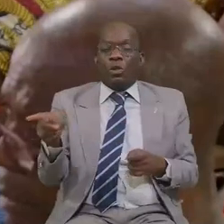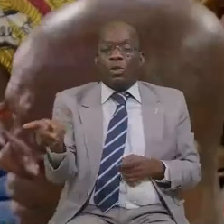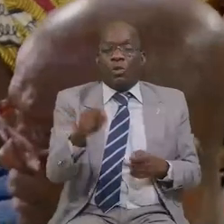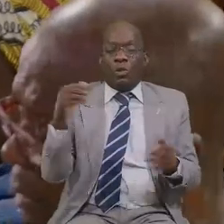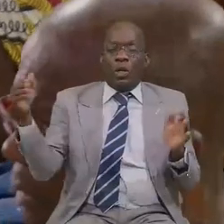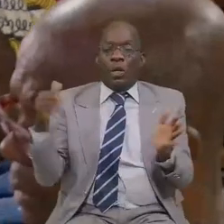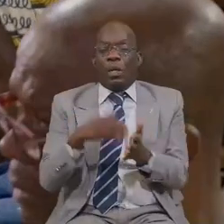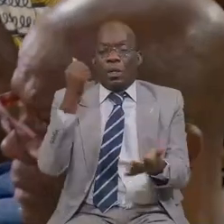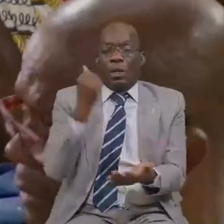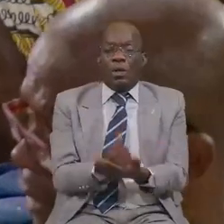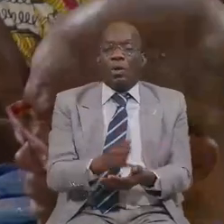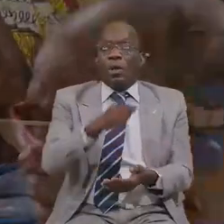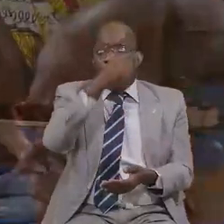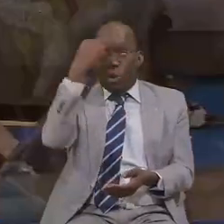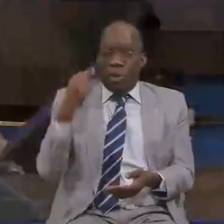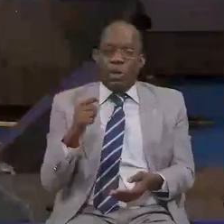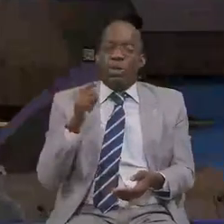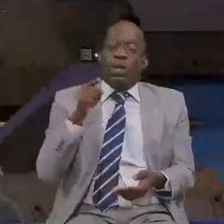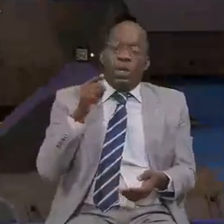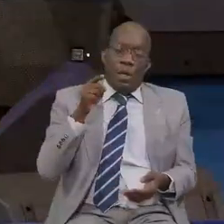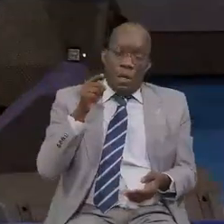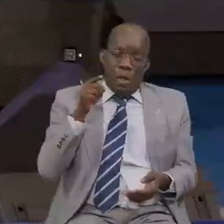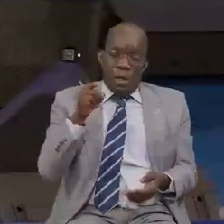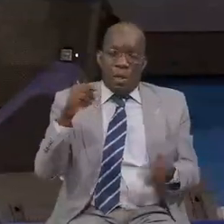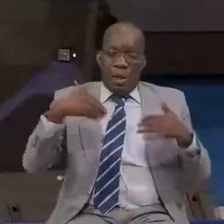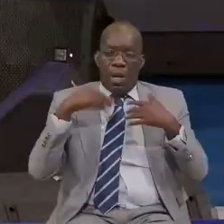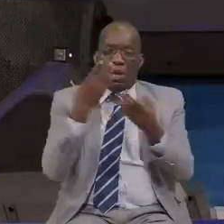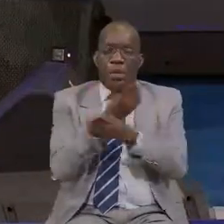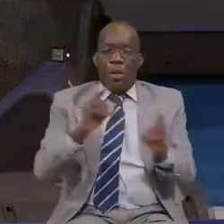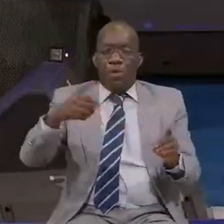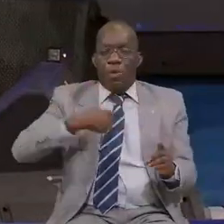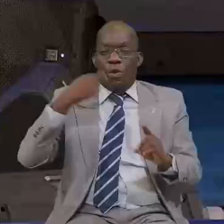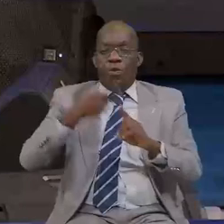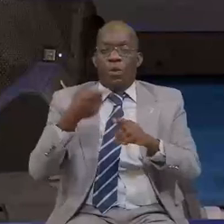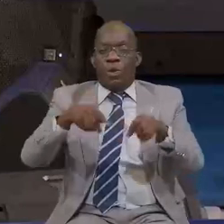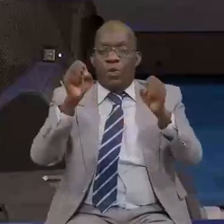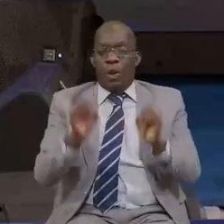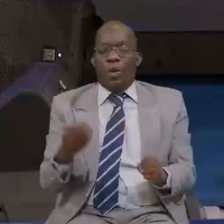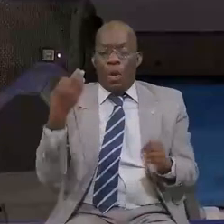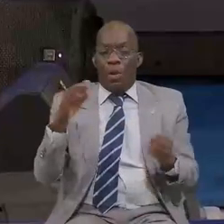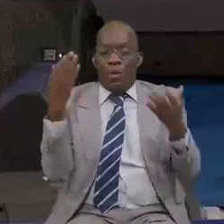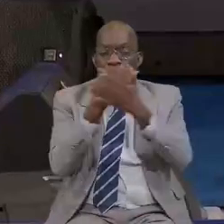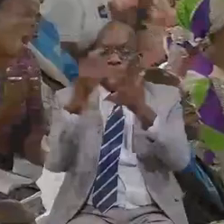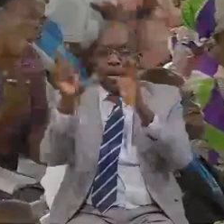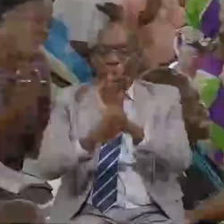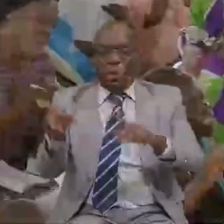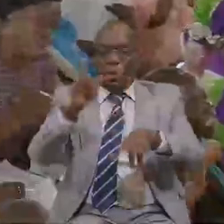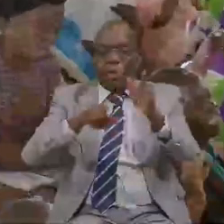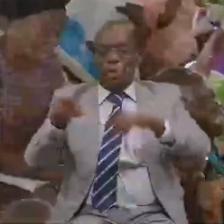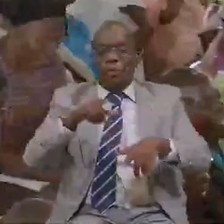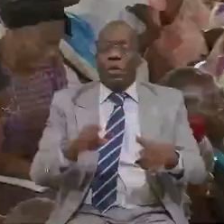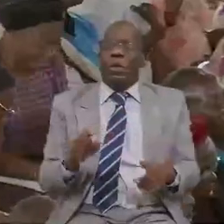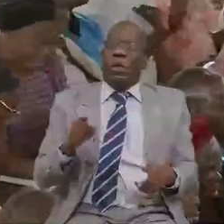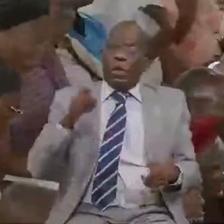Parce qu'il m'a délivré de la puissance des ténèbres. Dis-le pour toi, non? Et il m'a